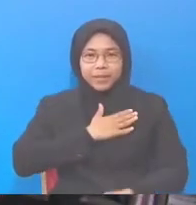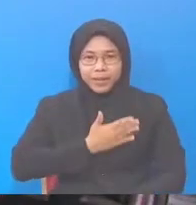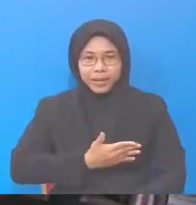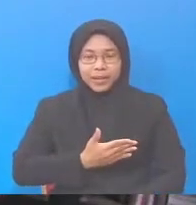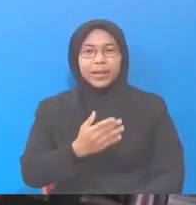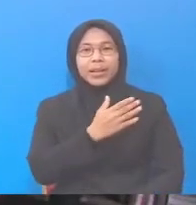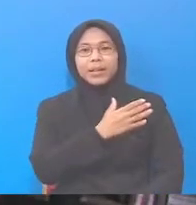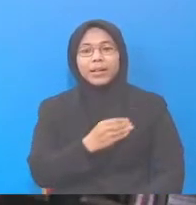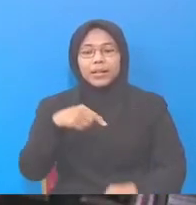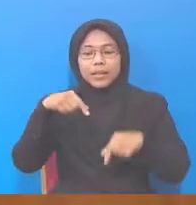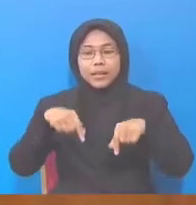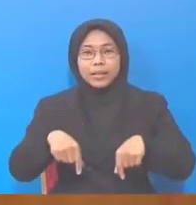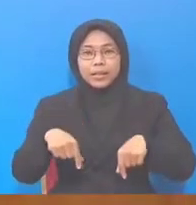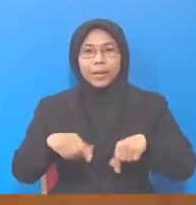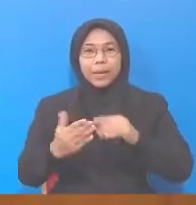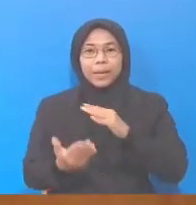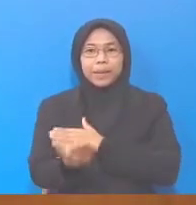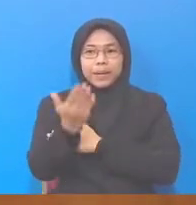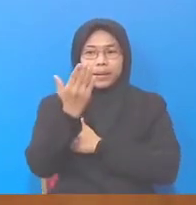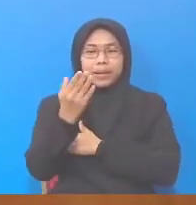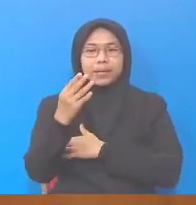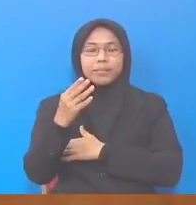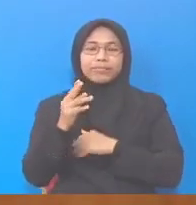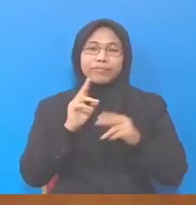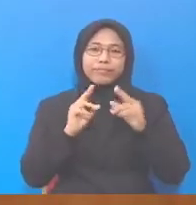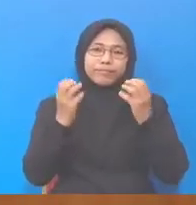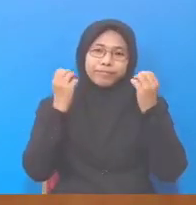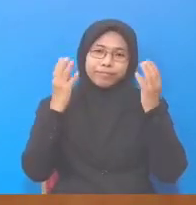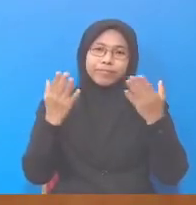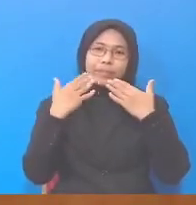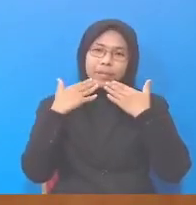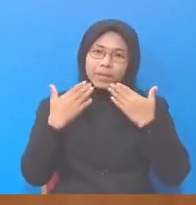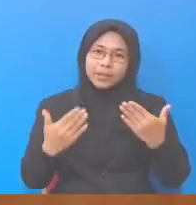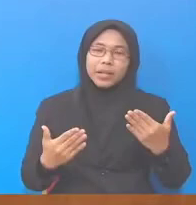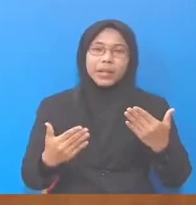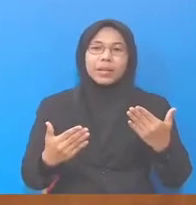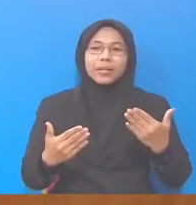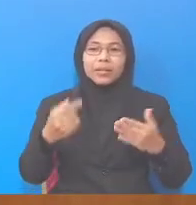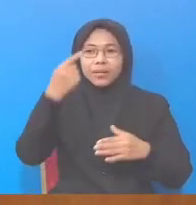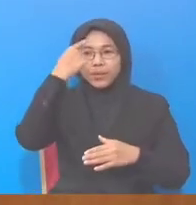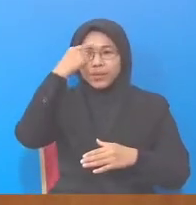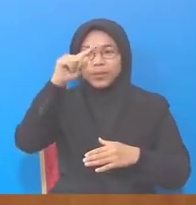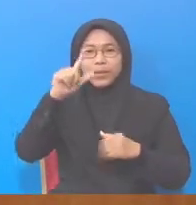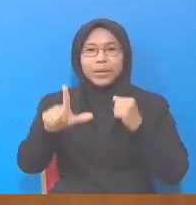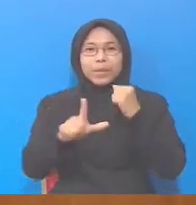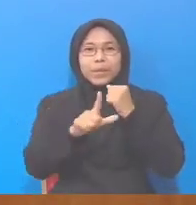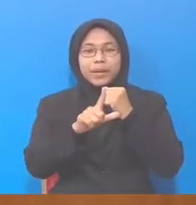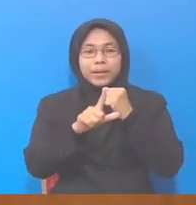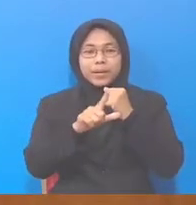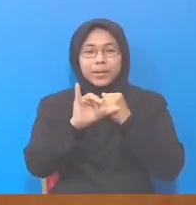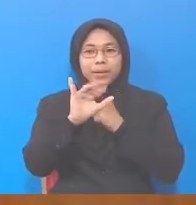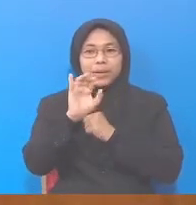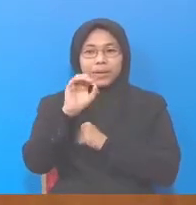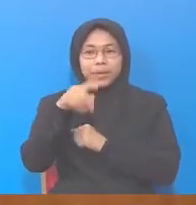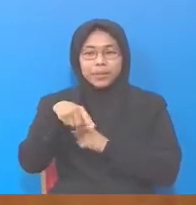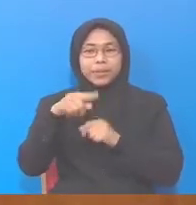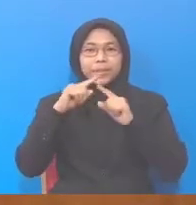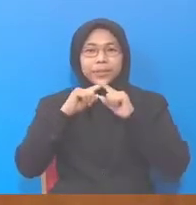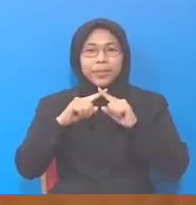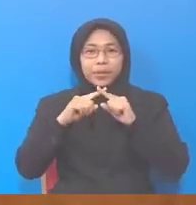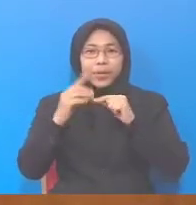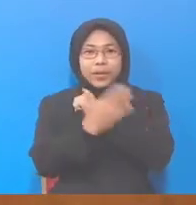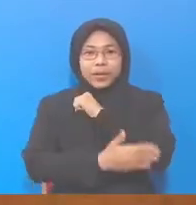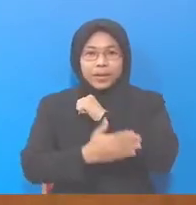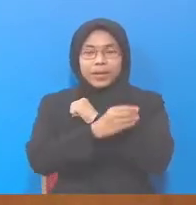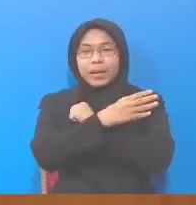dan Nafa di pagi ini saya ingin mengucapkan ribuan terima kasih kepada imbalan yang dipertua Dewa